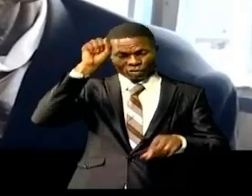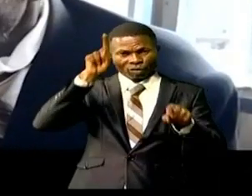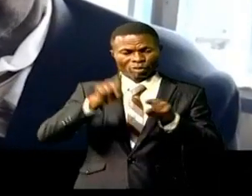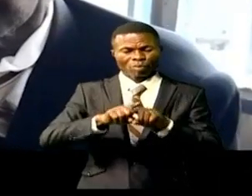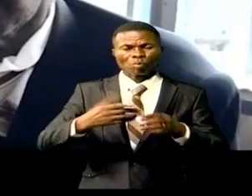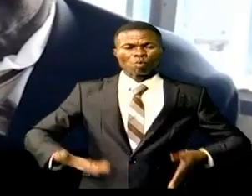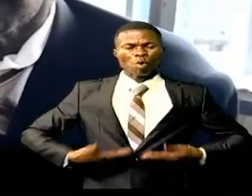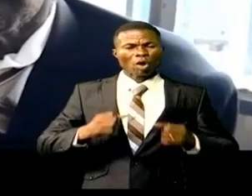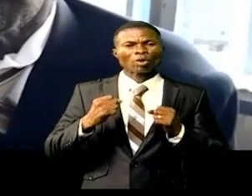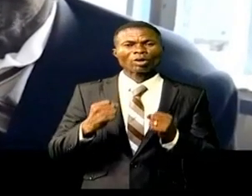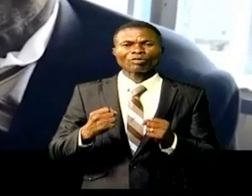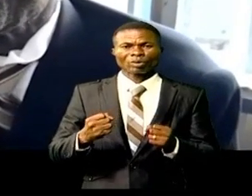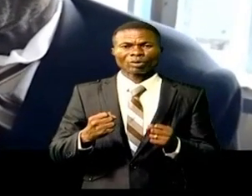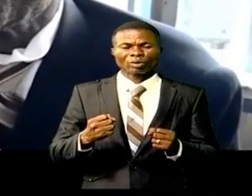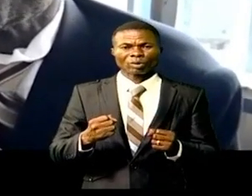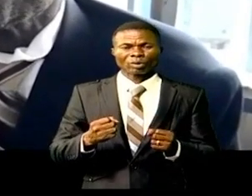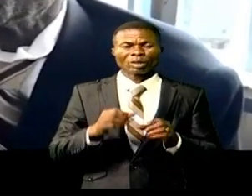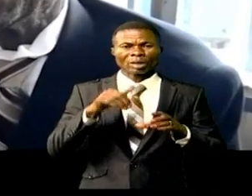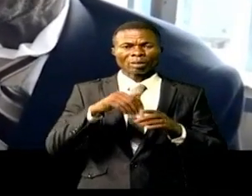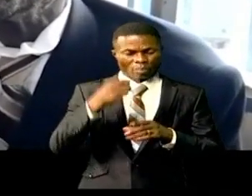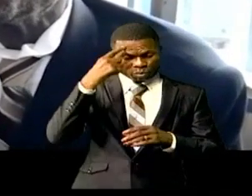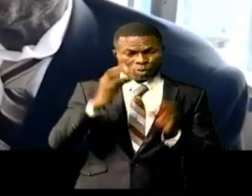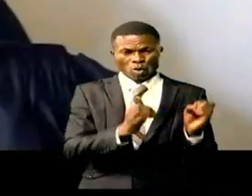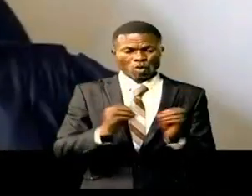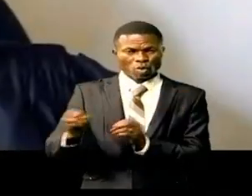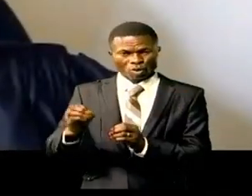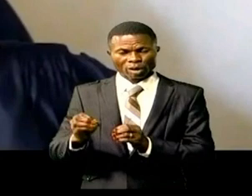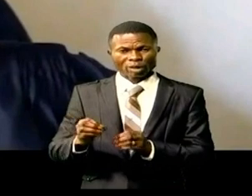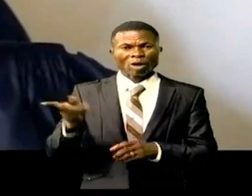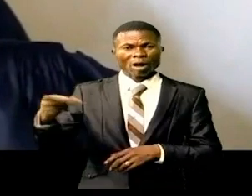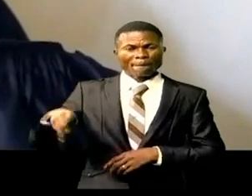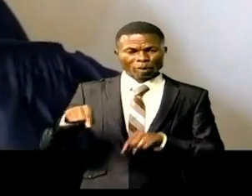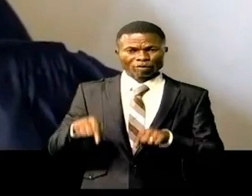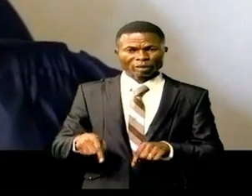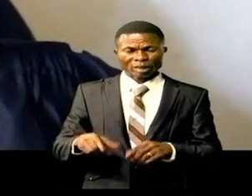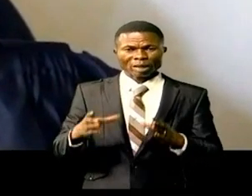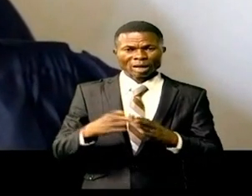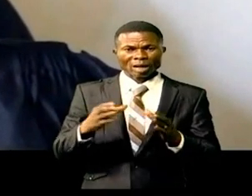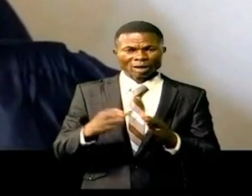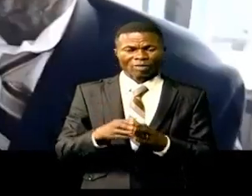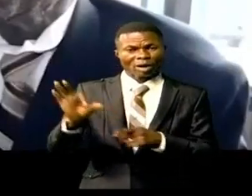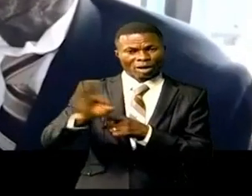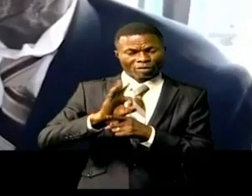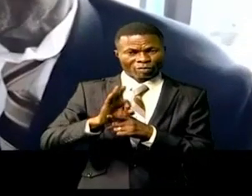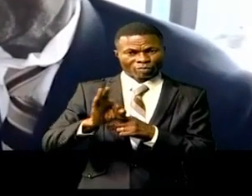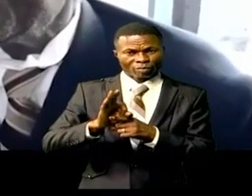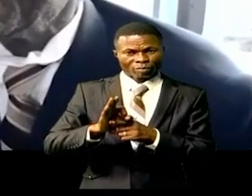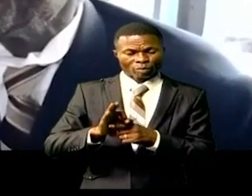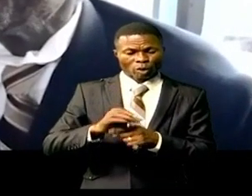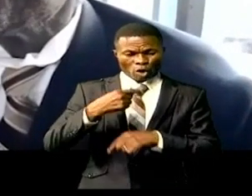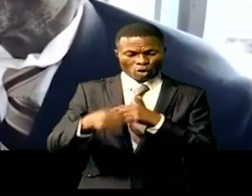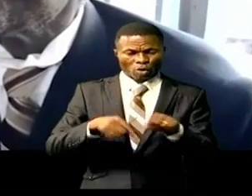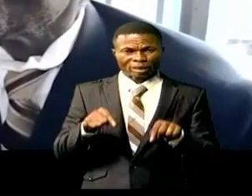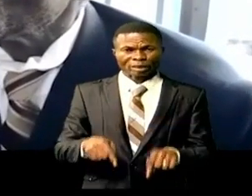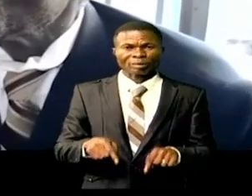ravi de l'organisation de Maïdombe. Avec cette formation que vous venez